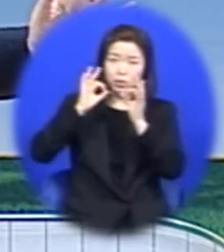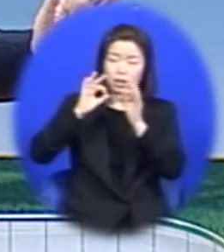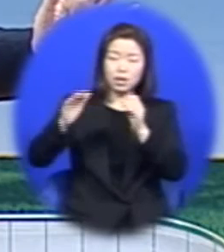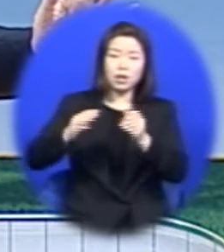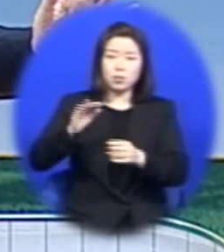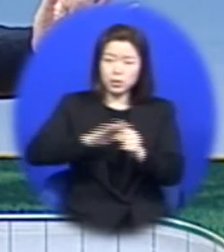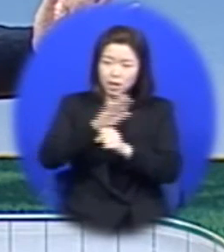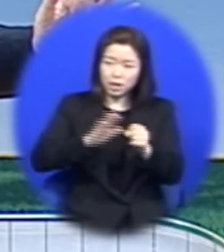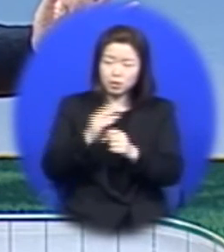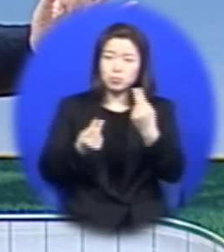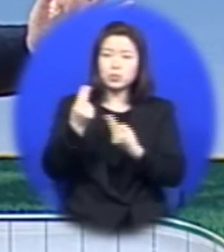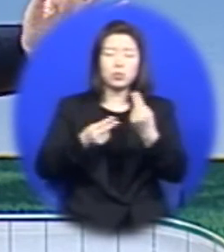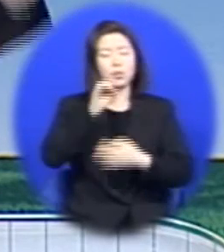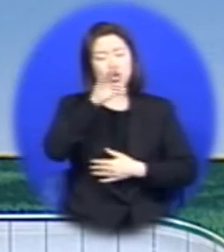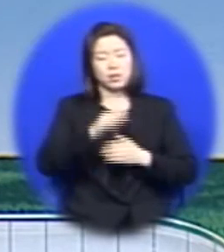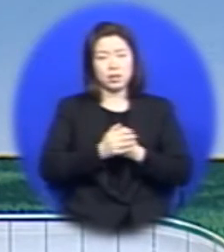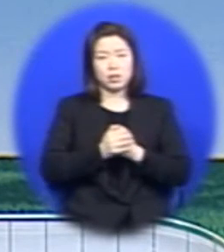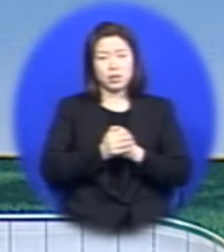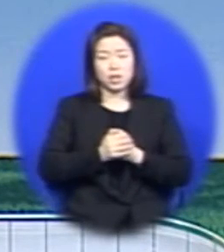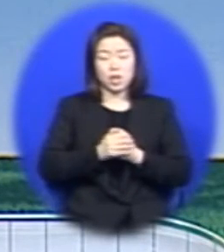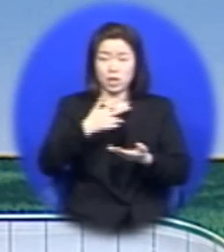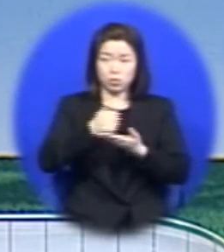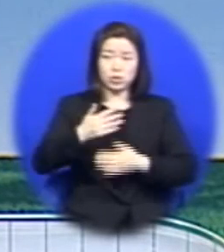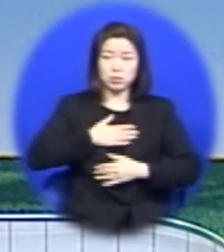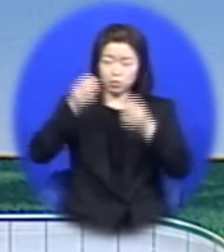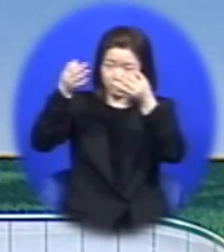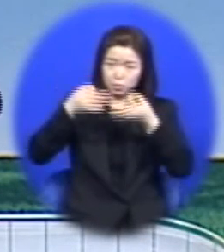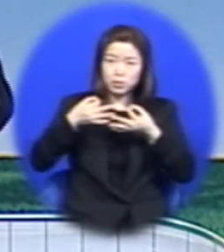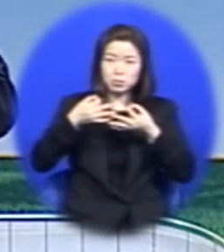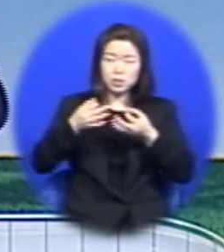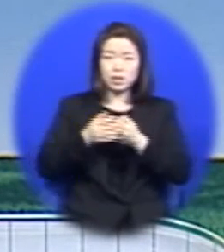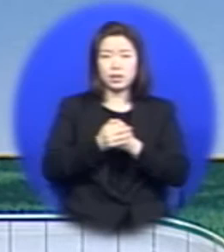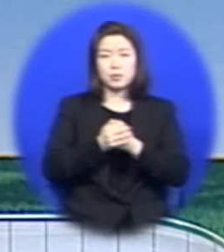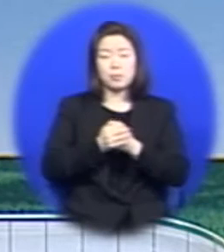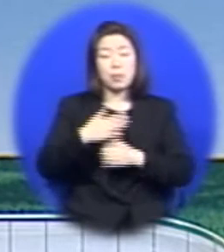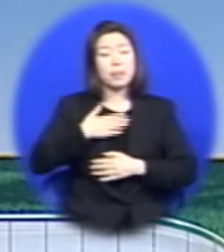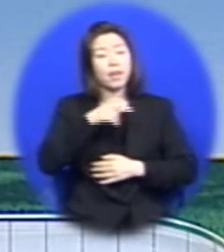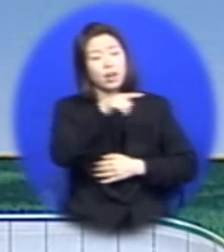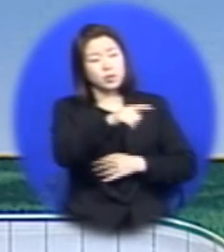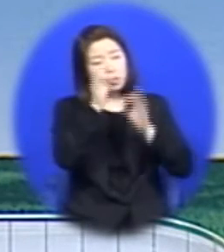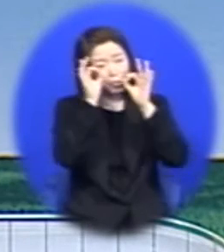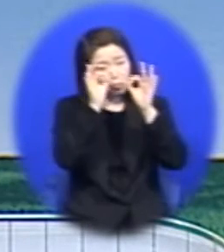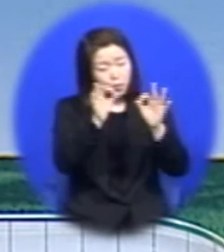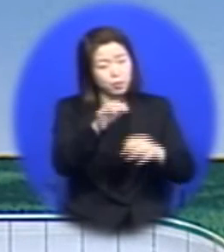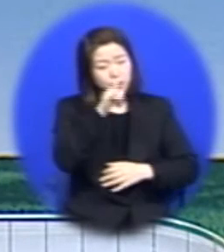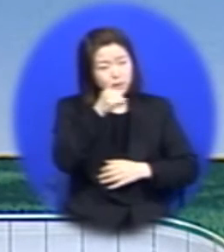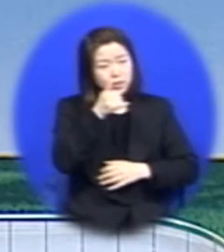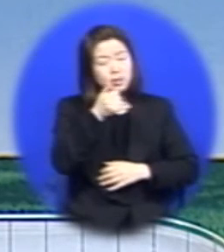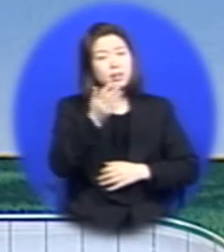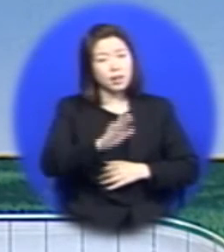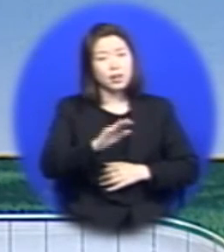아무것도 아니에요. 주님이 저를 보시면서 내가 너를 보고 있는데도 너를 보고